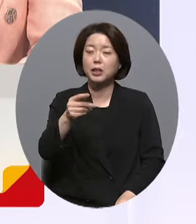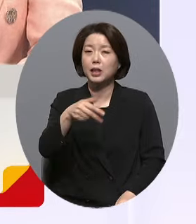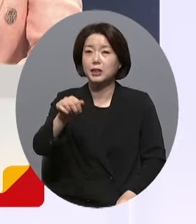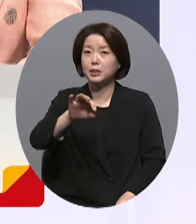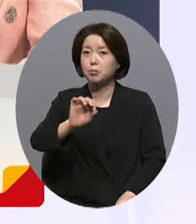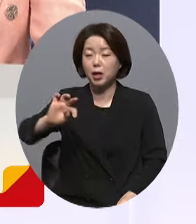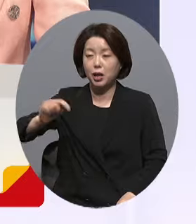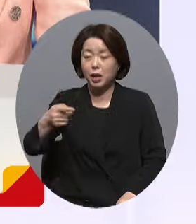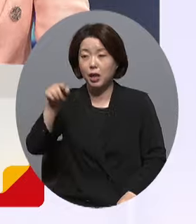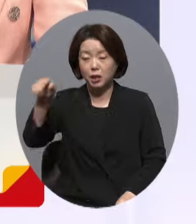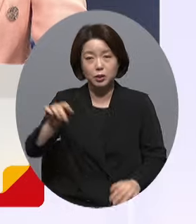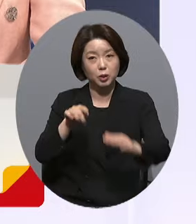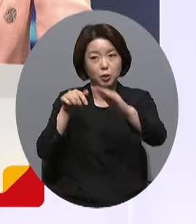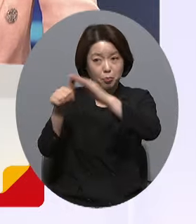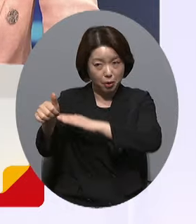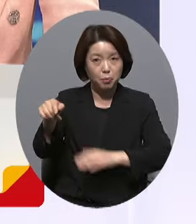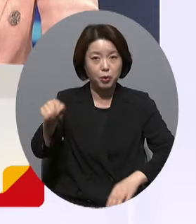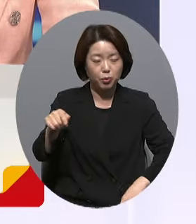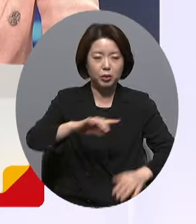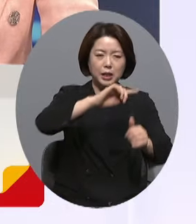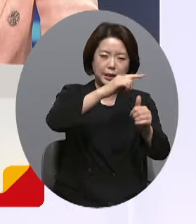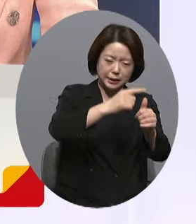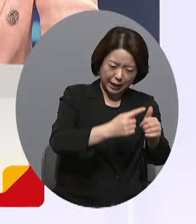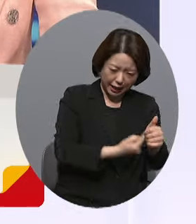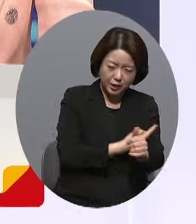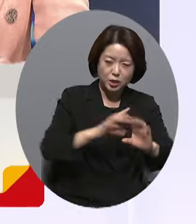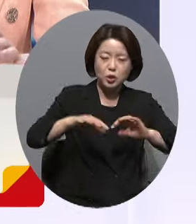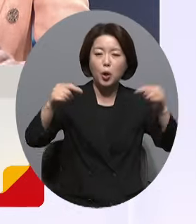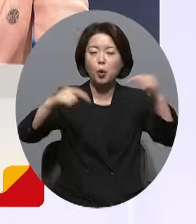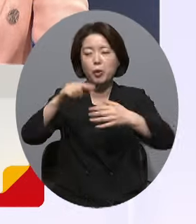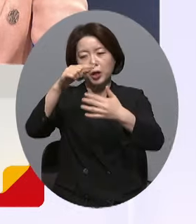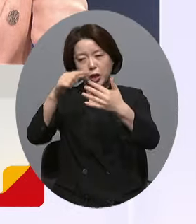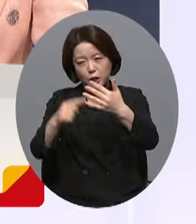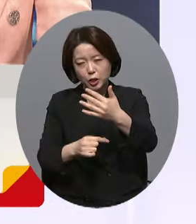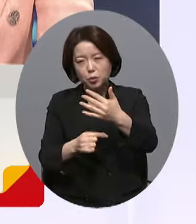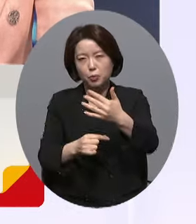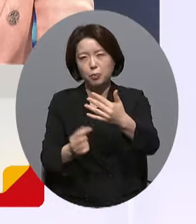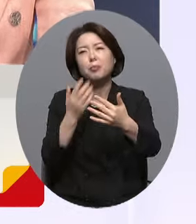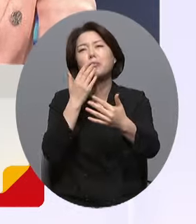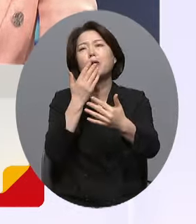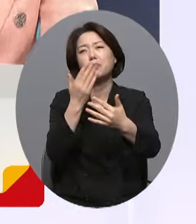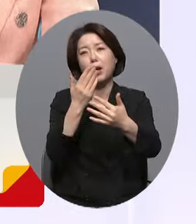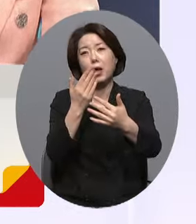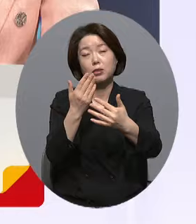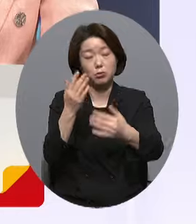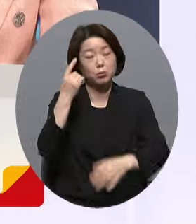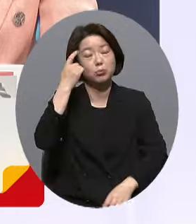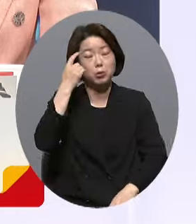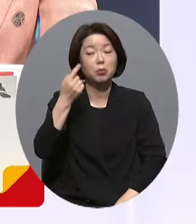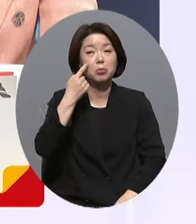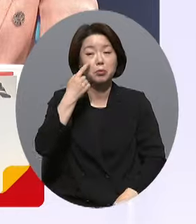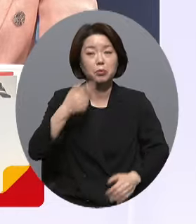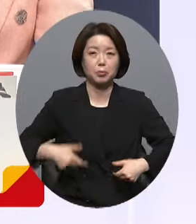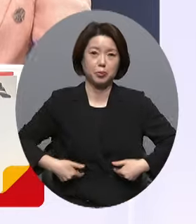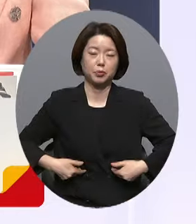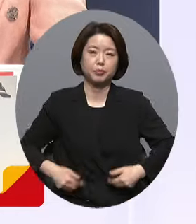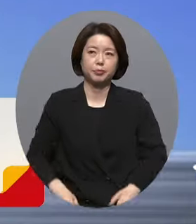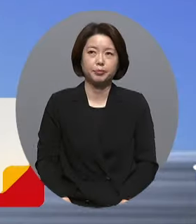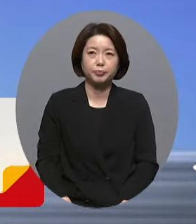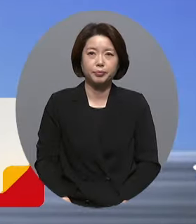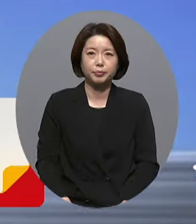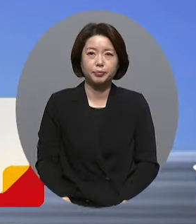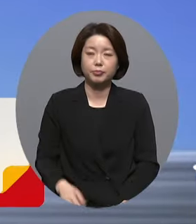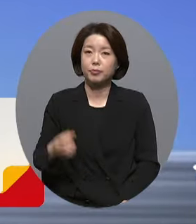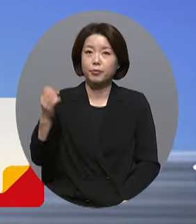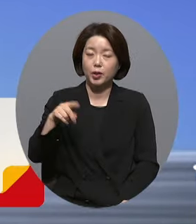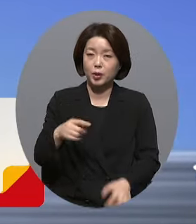방문하는 것 자체가 자연스러운 외교 일정 중에 하나로 받아들여질 수 있다는 측면도 고려돼야 될것 같습니다. 네. 그런가